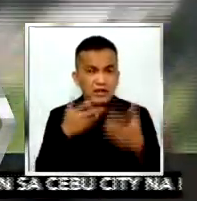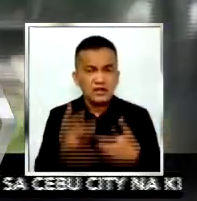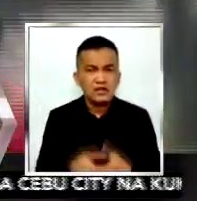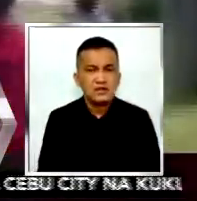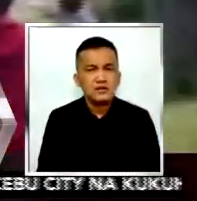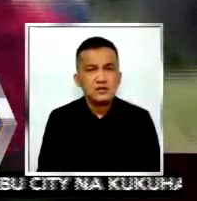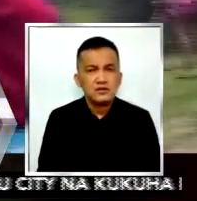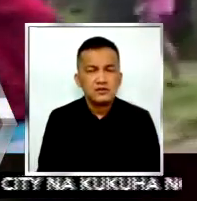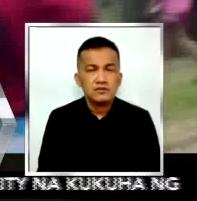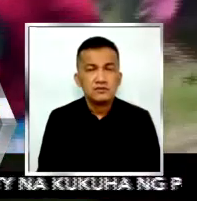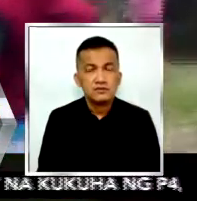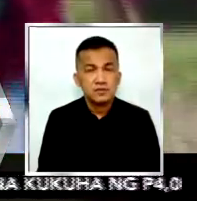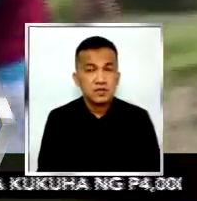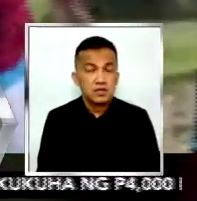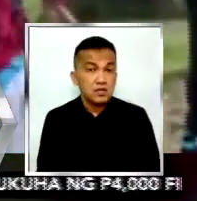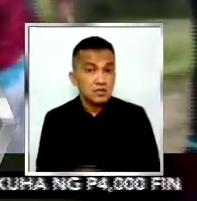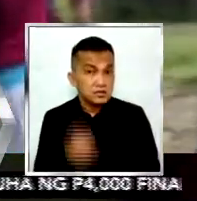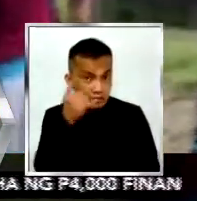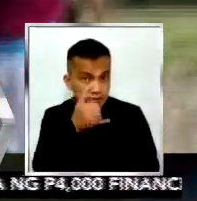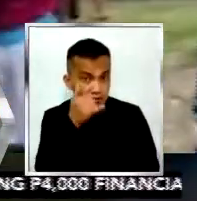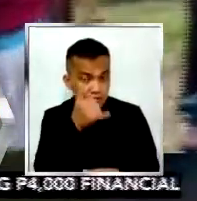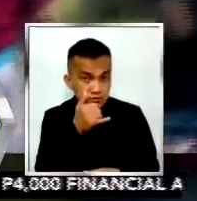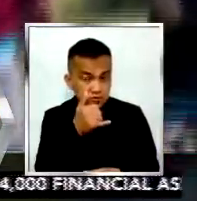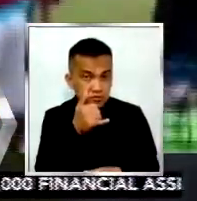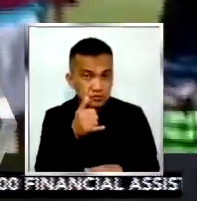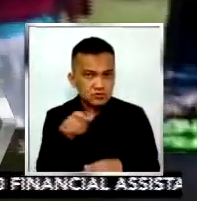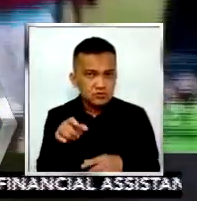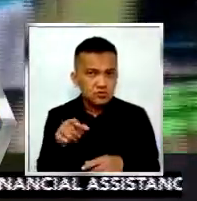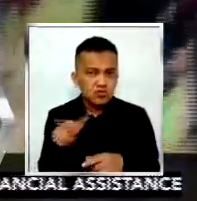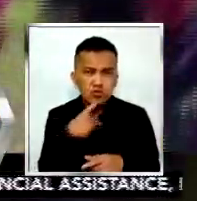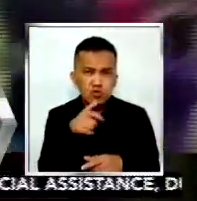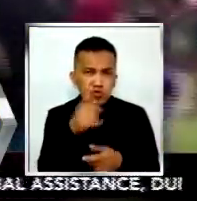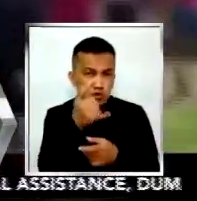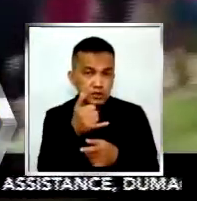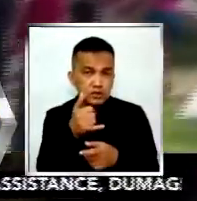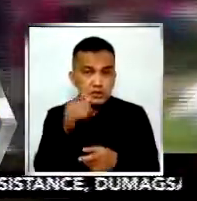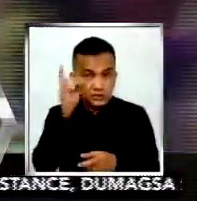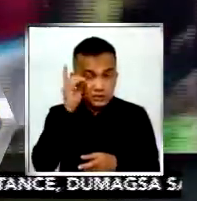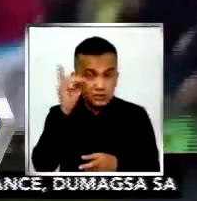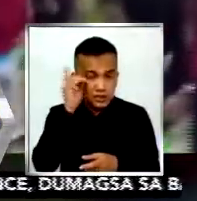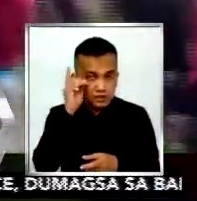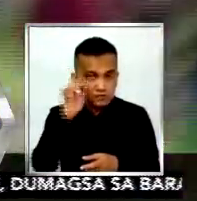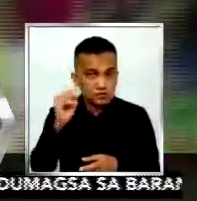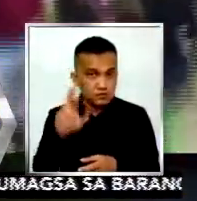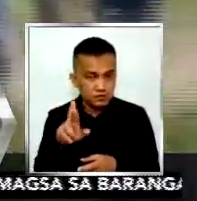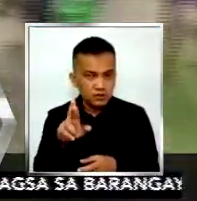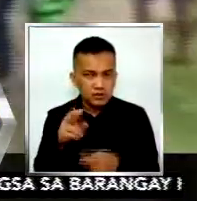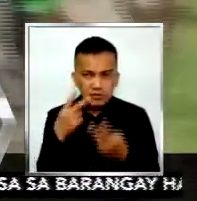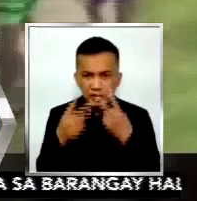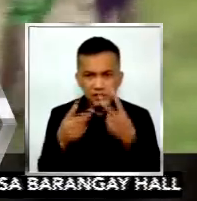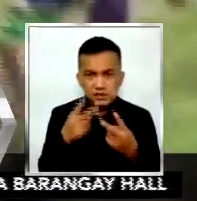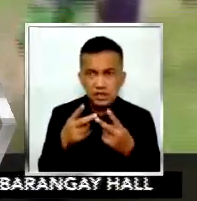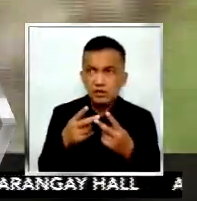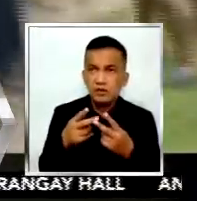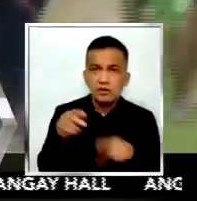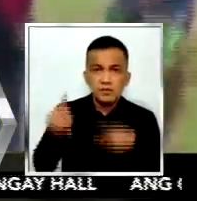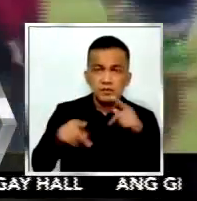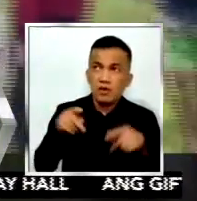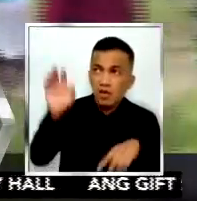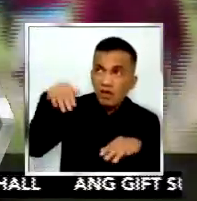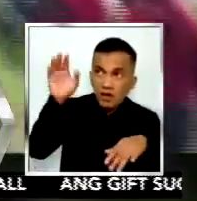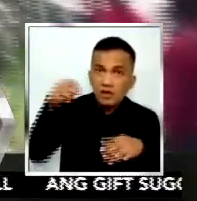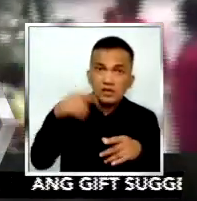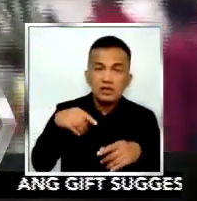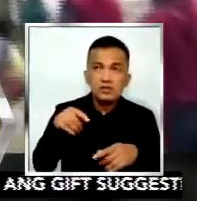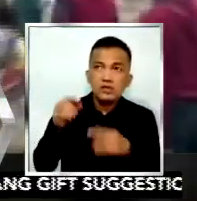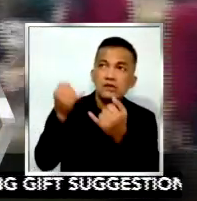Sa video kuha ni Dino Daham Jr., makikitang sinesenyo sa mga residente ang mga taong nasa kabilang dulo ng